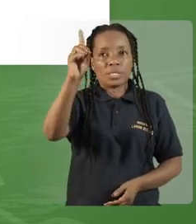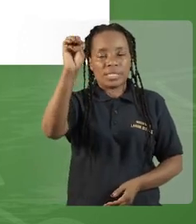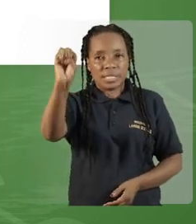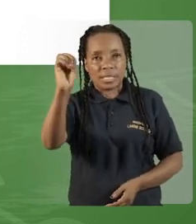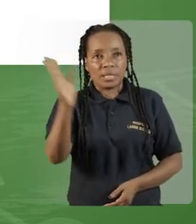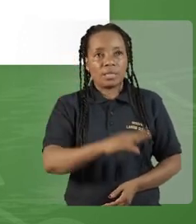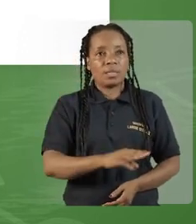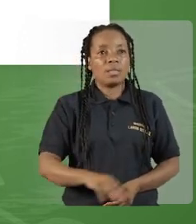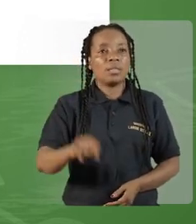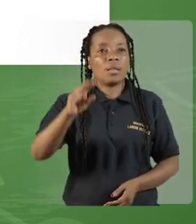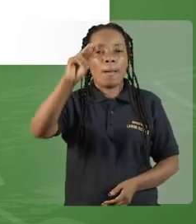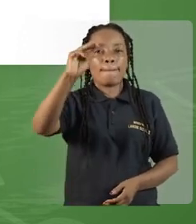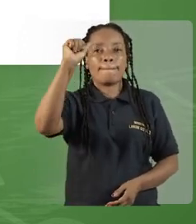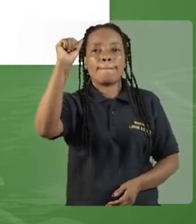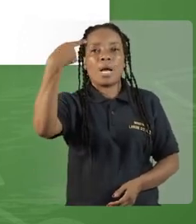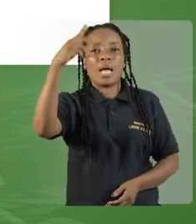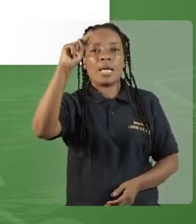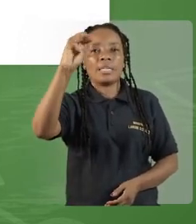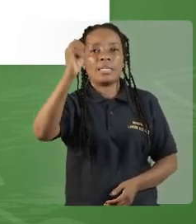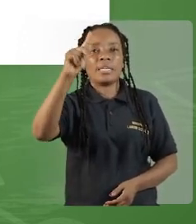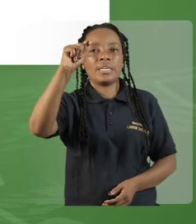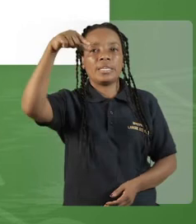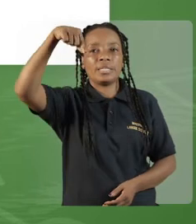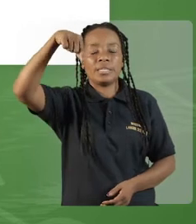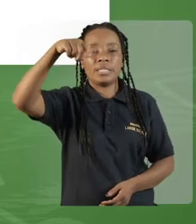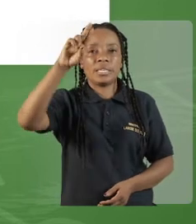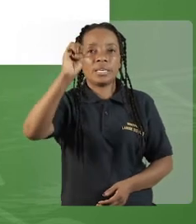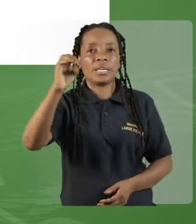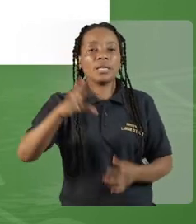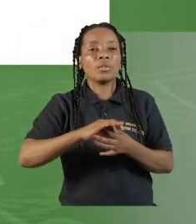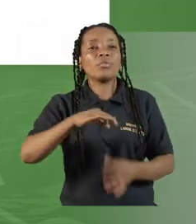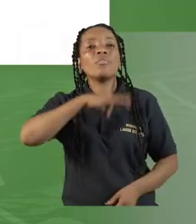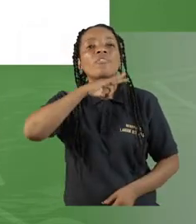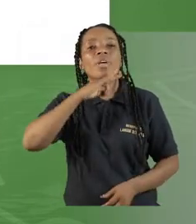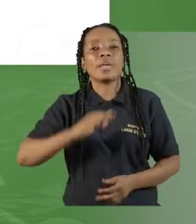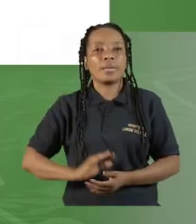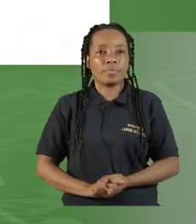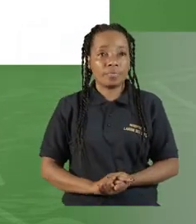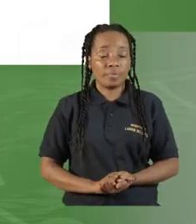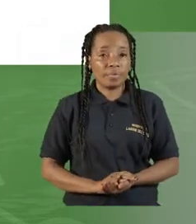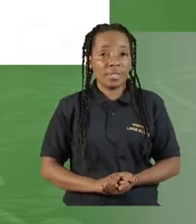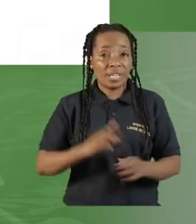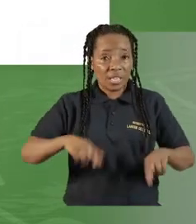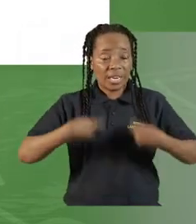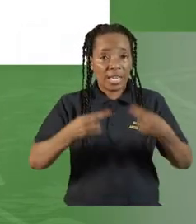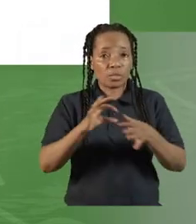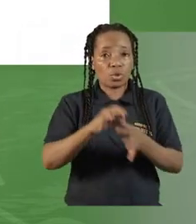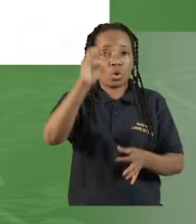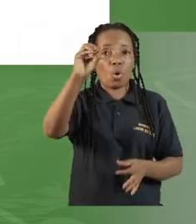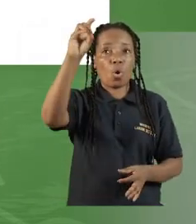d'oxydation. Pour écrire l'équation bilan de cette réaction chimique, écrivons dans un premier